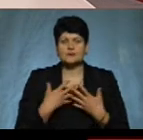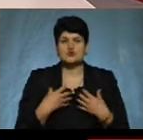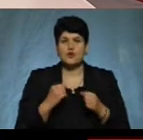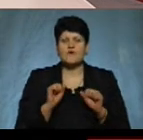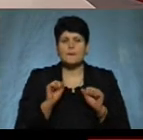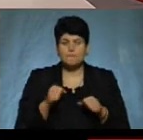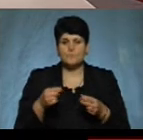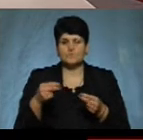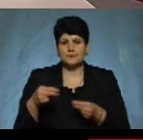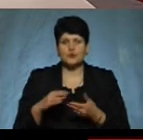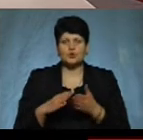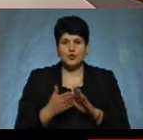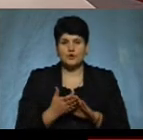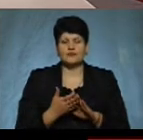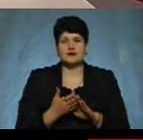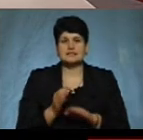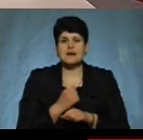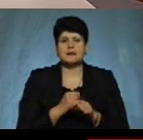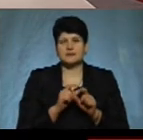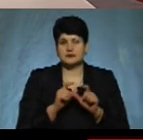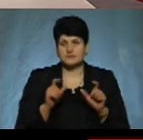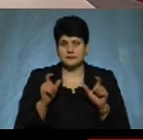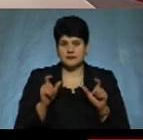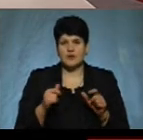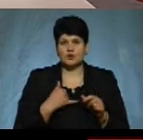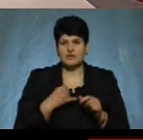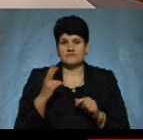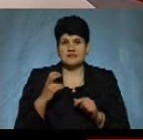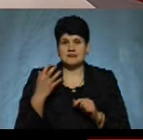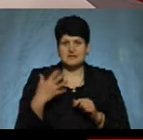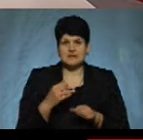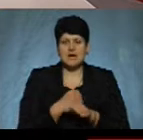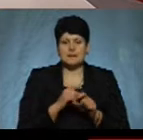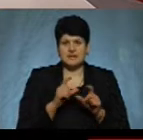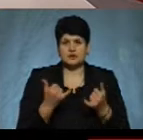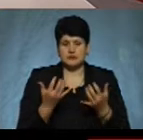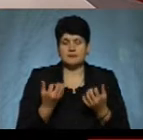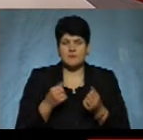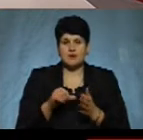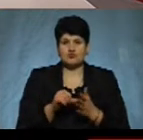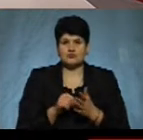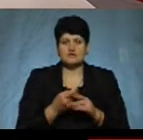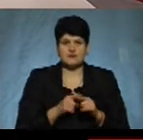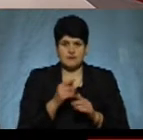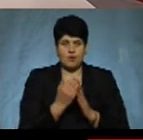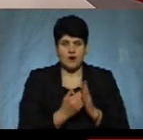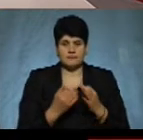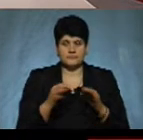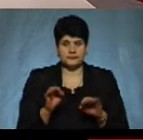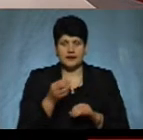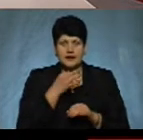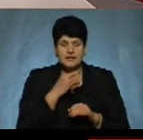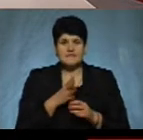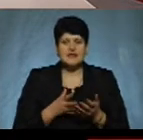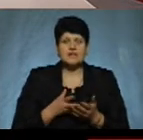може укладати договір з аптечною мережею. А в нас 250 аптек приймають сьогодні участь в програмі «Доступні ліки». І вже фінансування буде